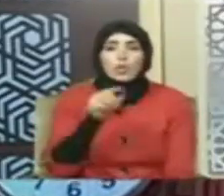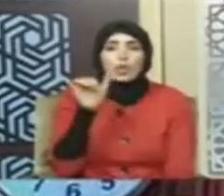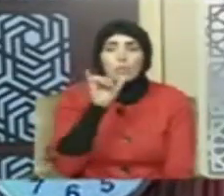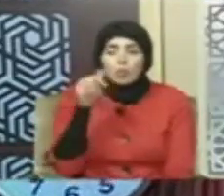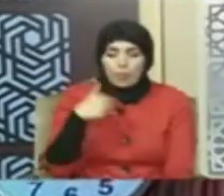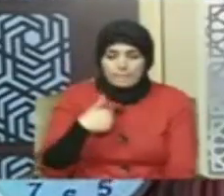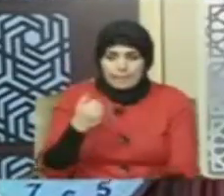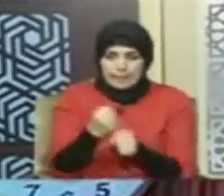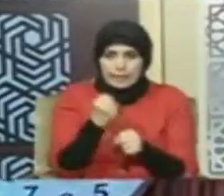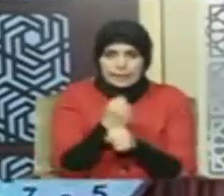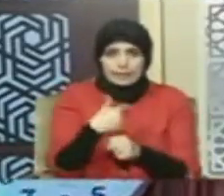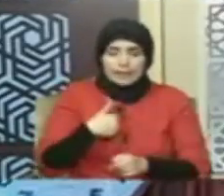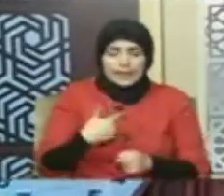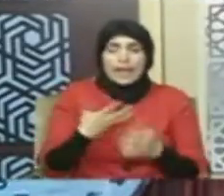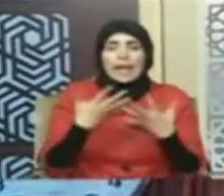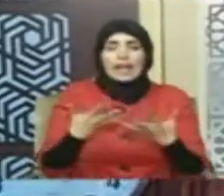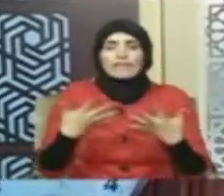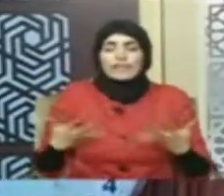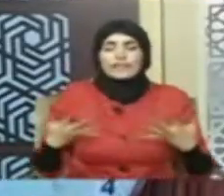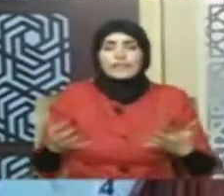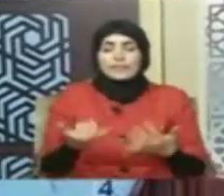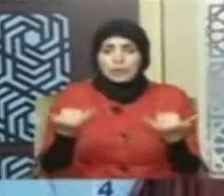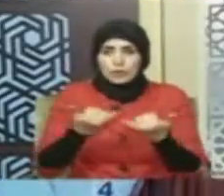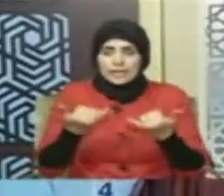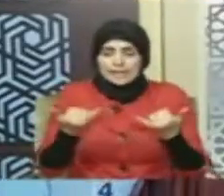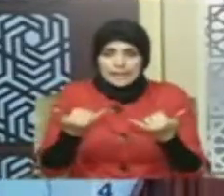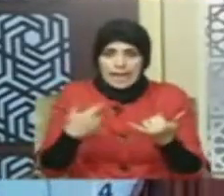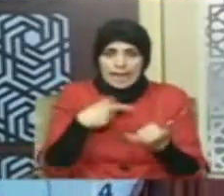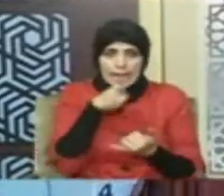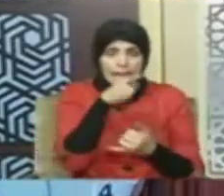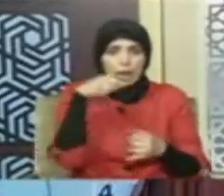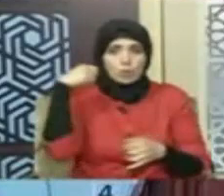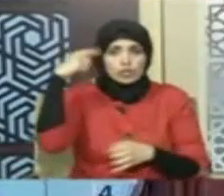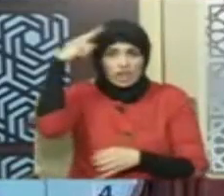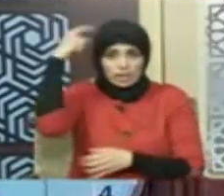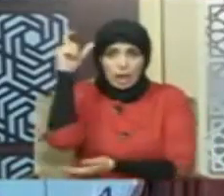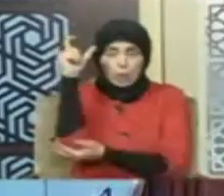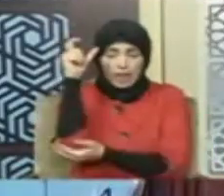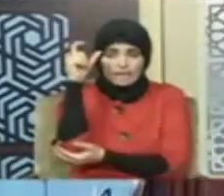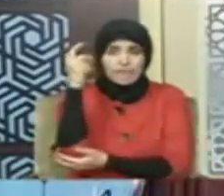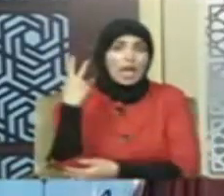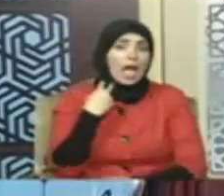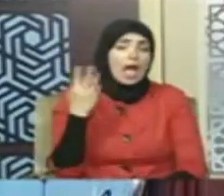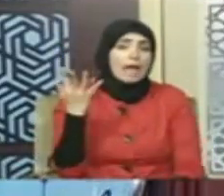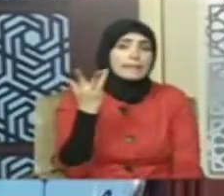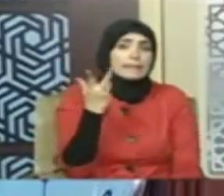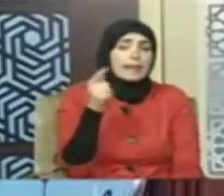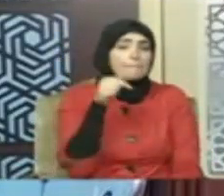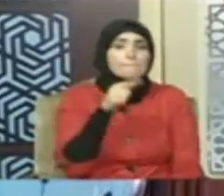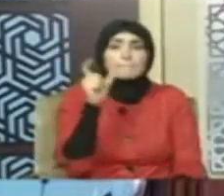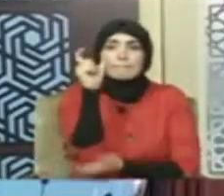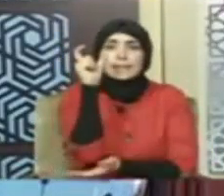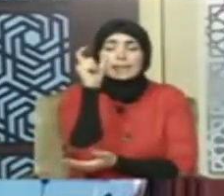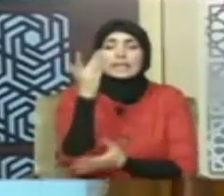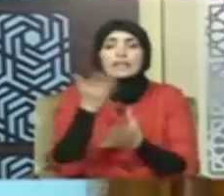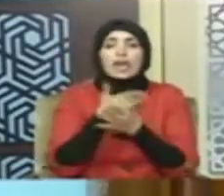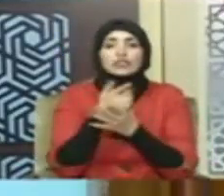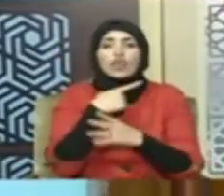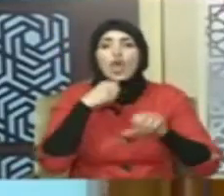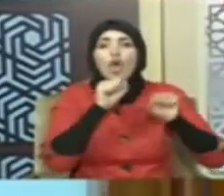ومهمتنا تيسير أمرها. وعدد المساجد التي خصصتها الوزارة